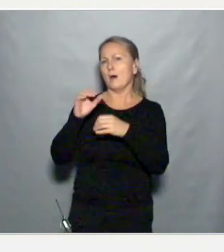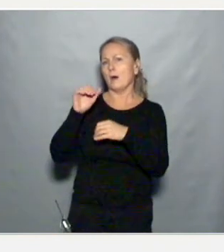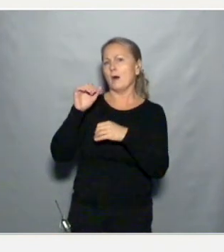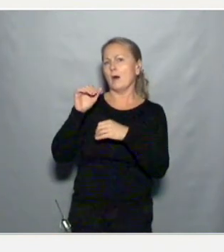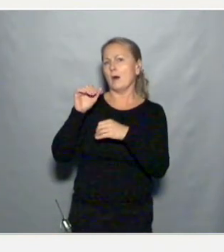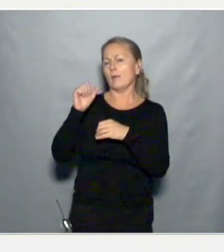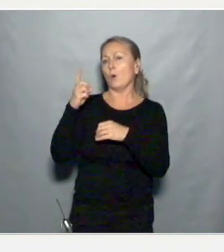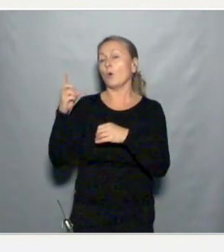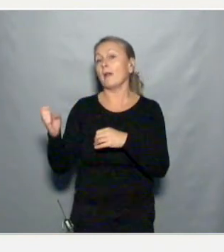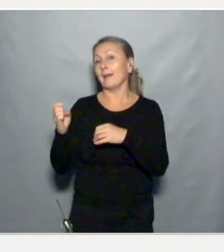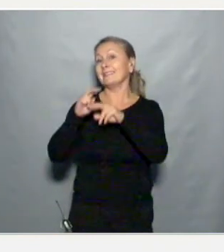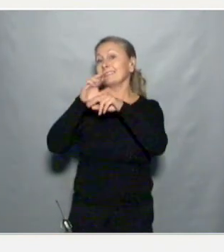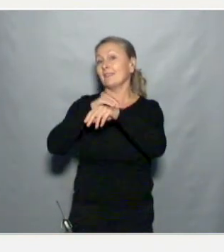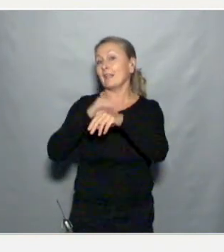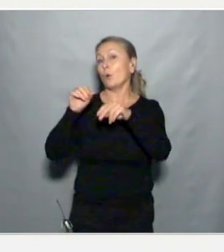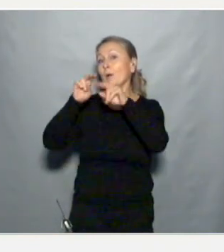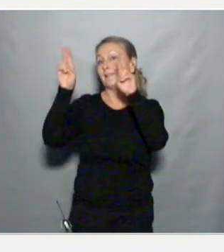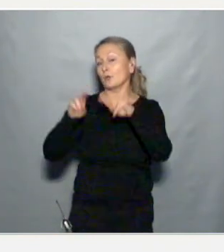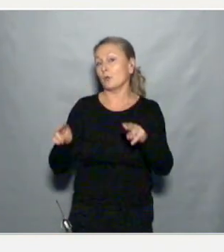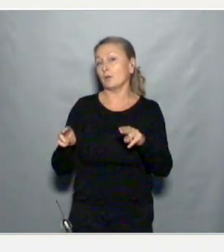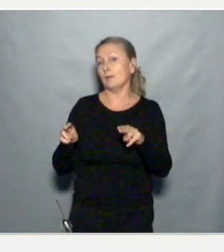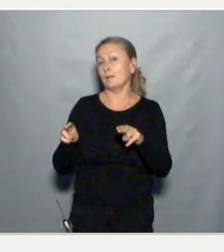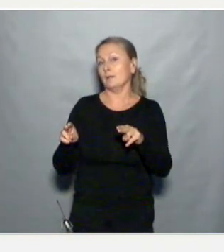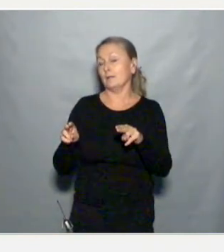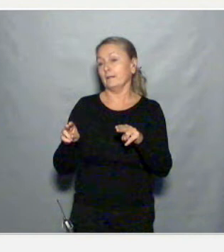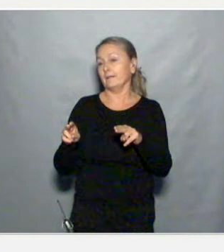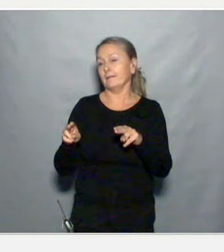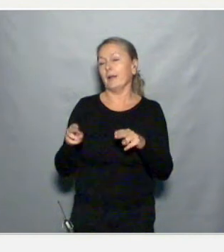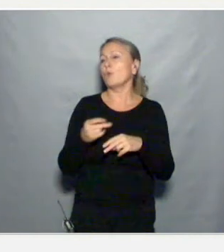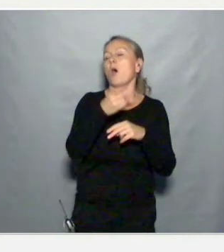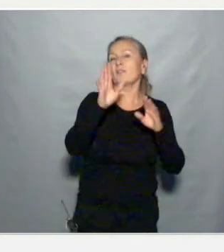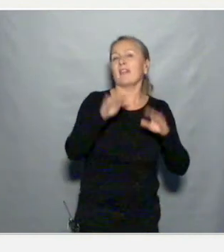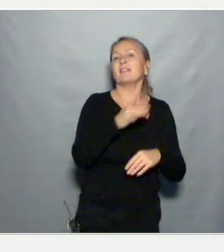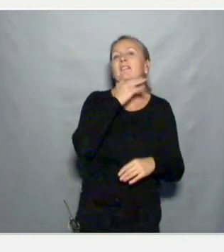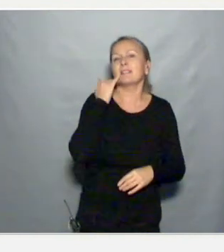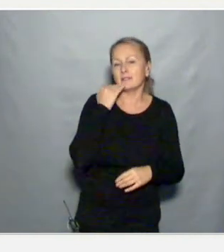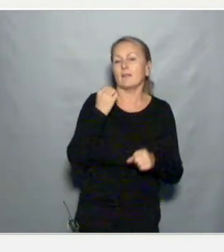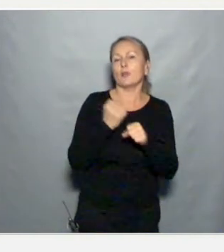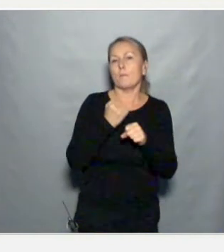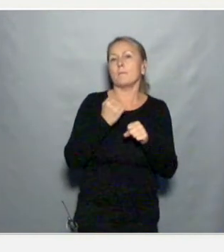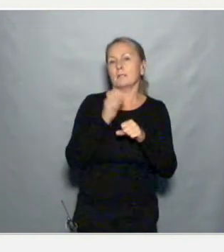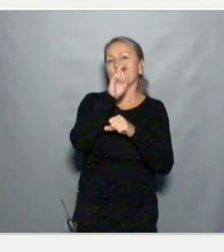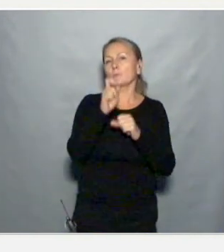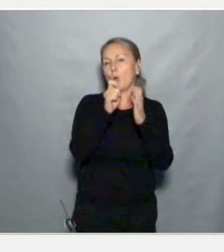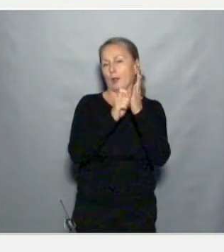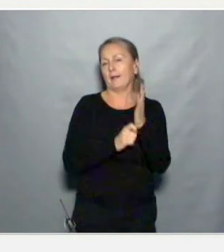och internationellt är allt annat än tillfredsställande. Och därför vill jag jobba med de här frågorna.